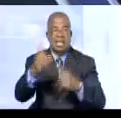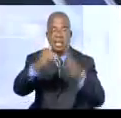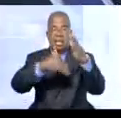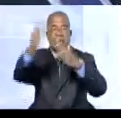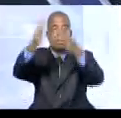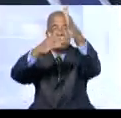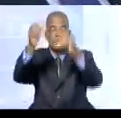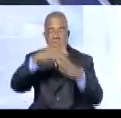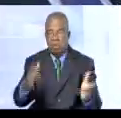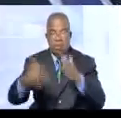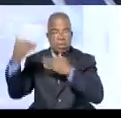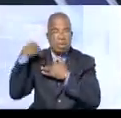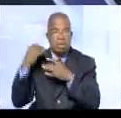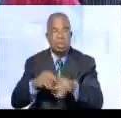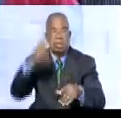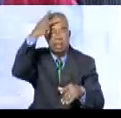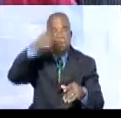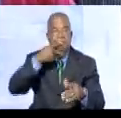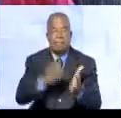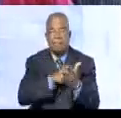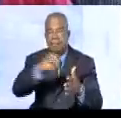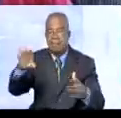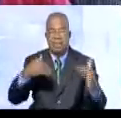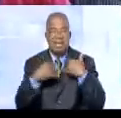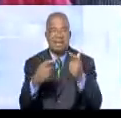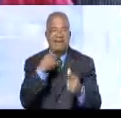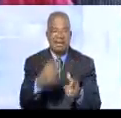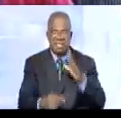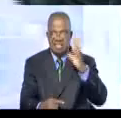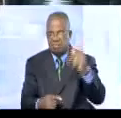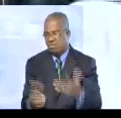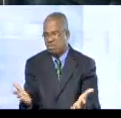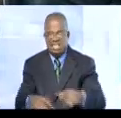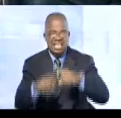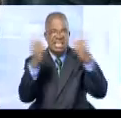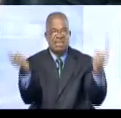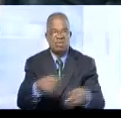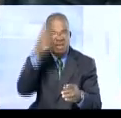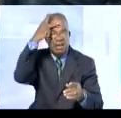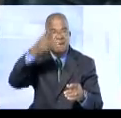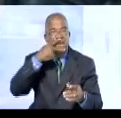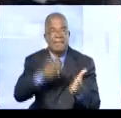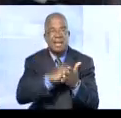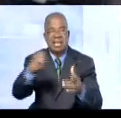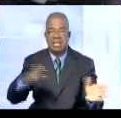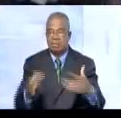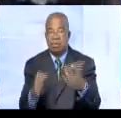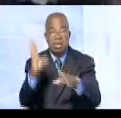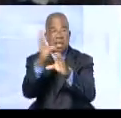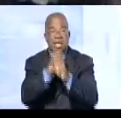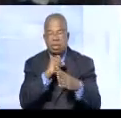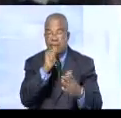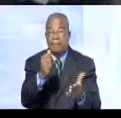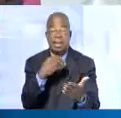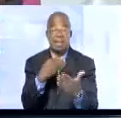COGES a aussi déploré les difficultés des COGES relatives au manque de subventions. Sur 8 000